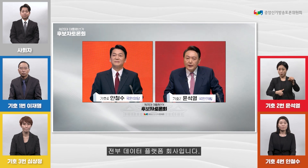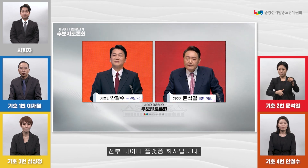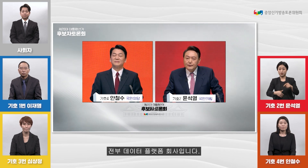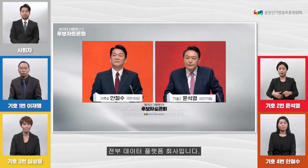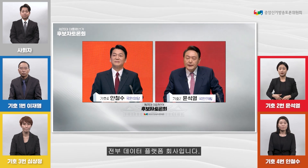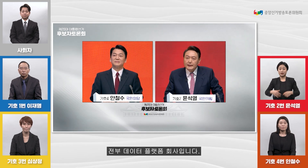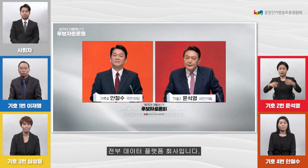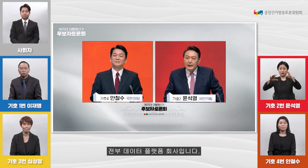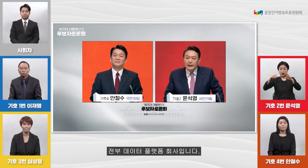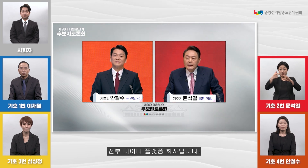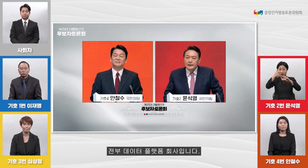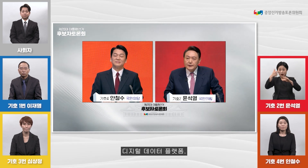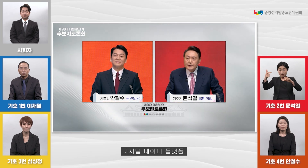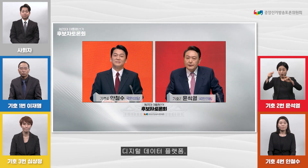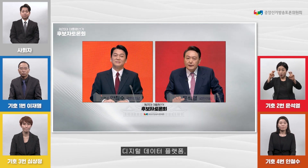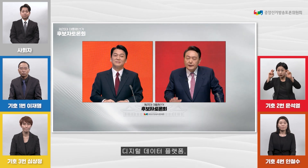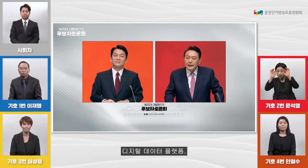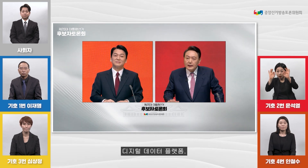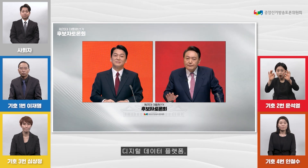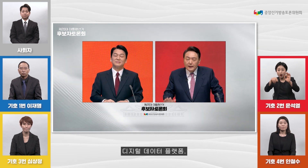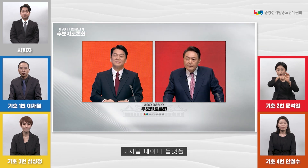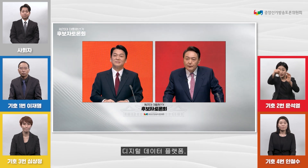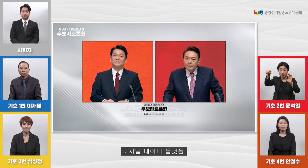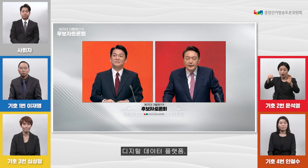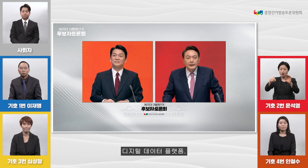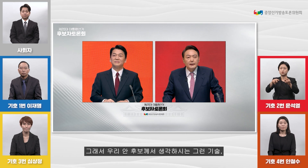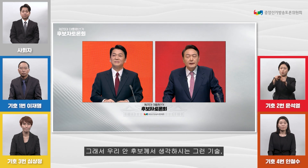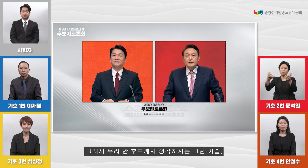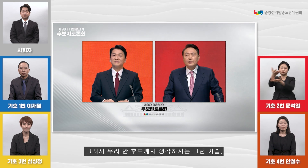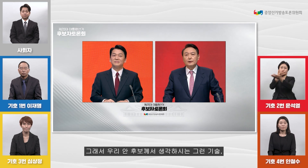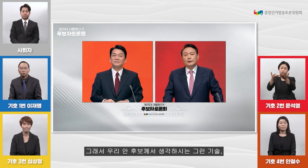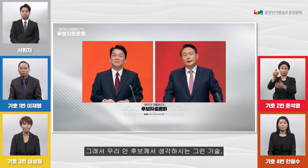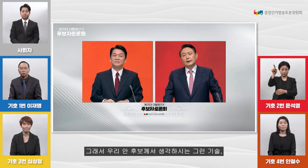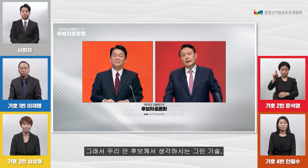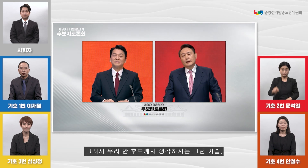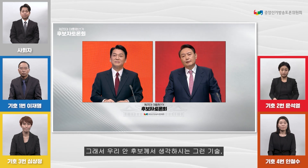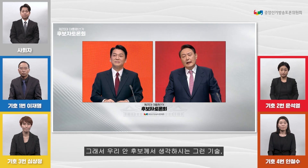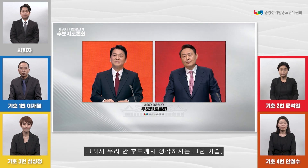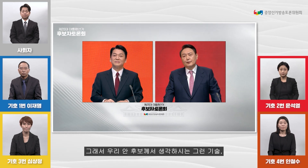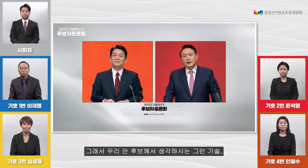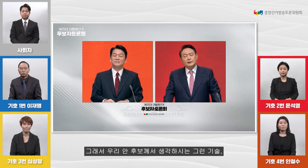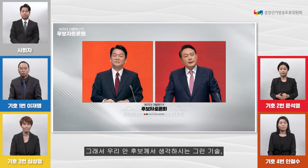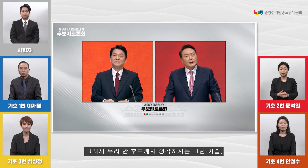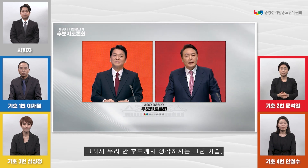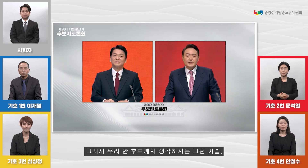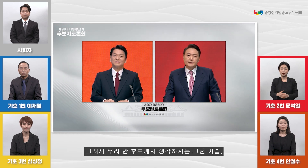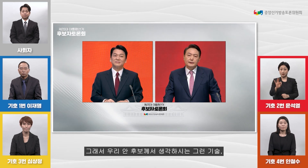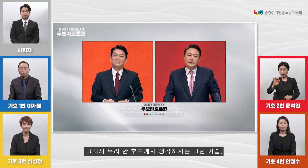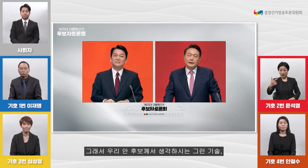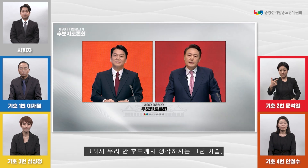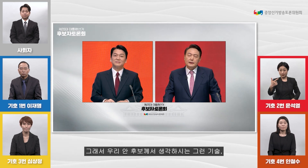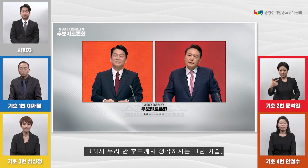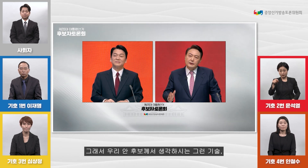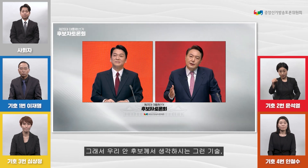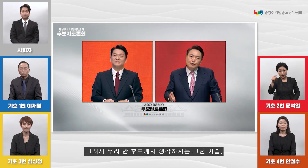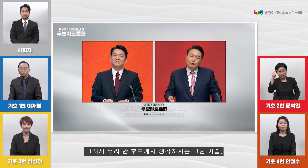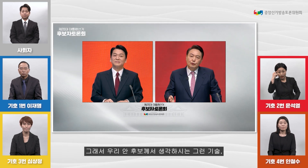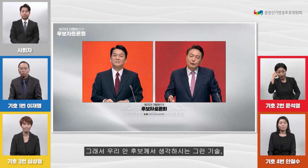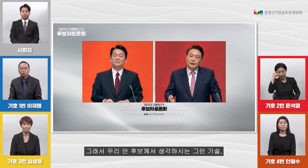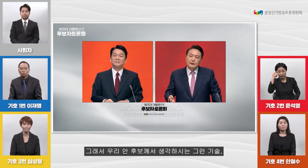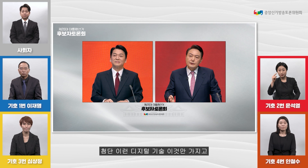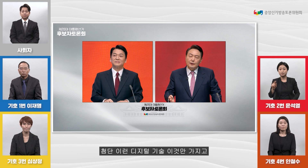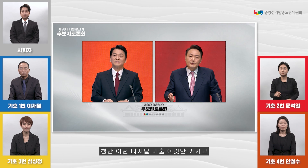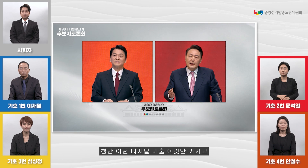데이터 플랫폼 회사입니다. 디지털 데이터 플랫폼. 그래서 우리 안 후보께서 생각하시는 그런